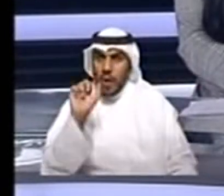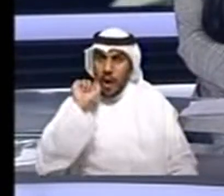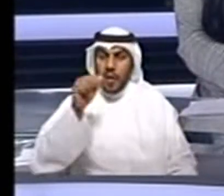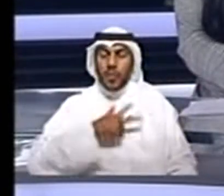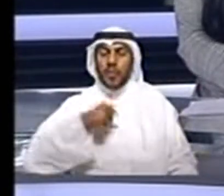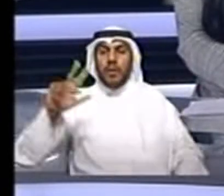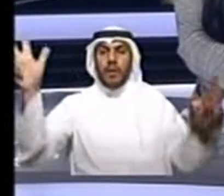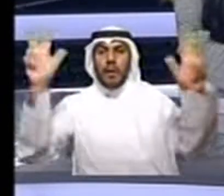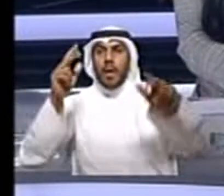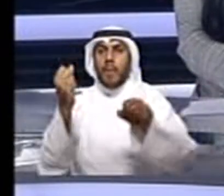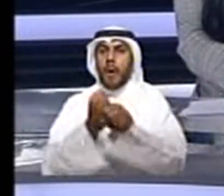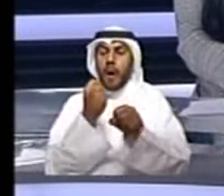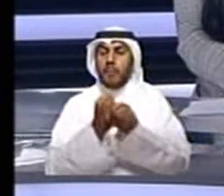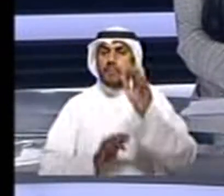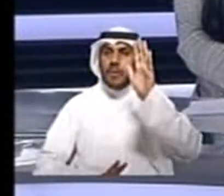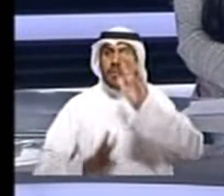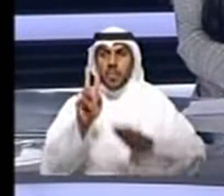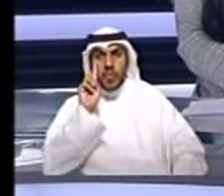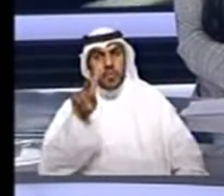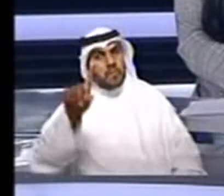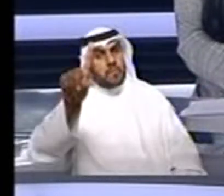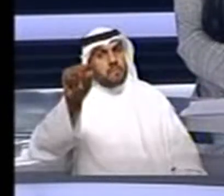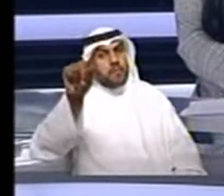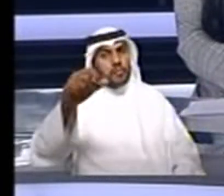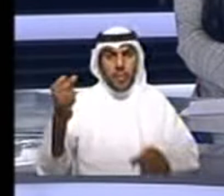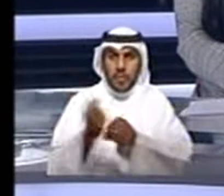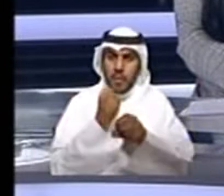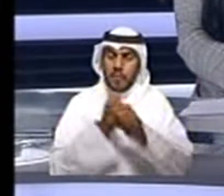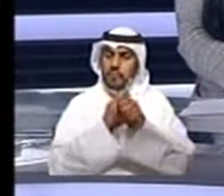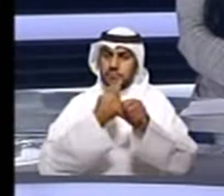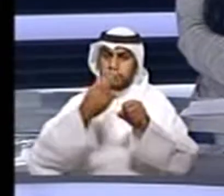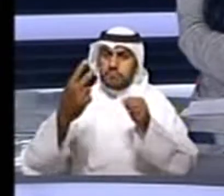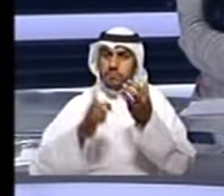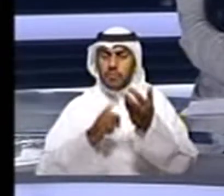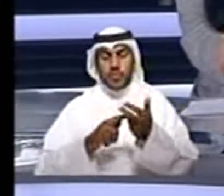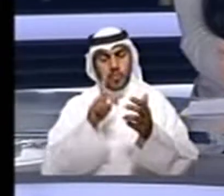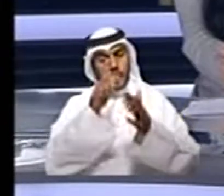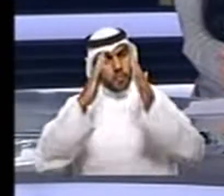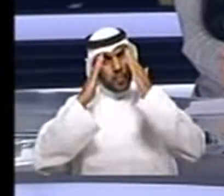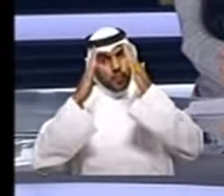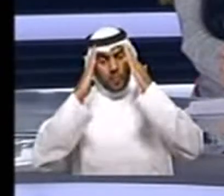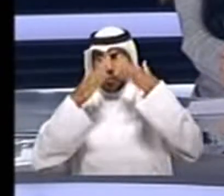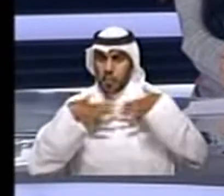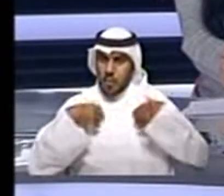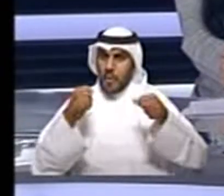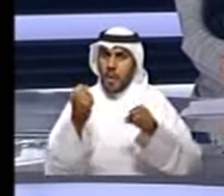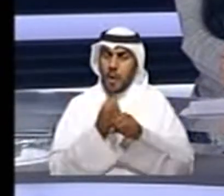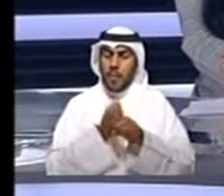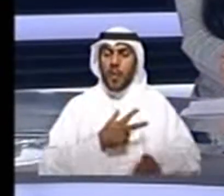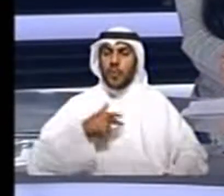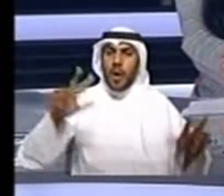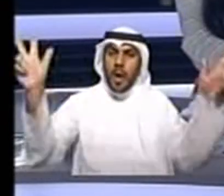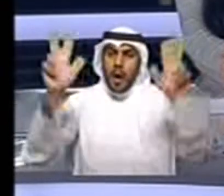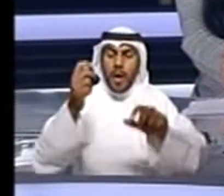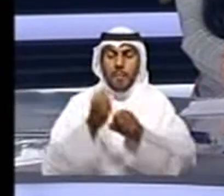وأكد الجبري خلال لقائه قياديي ومنتسبي الوزارة اليوم للثناء على جهودهم، أكد بأن العاملين بوزارة